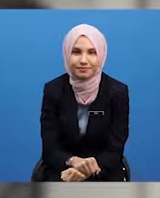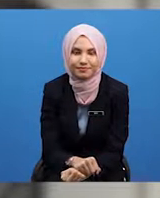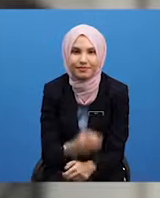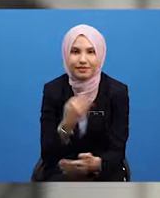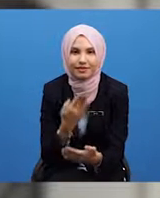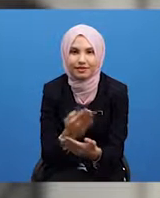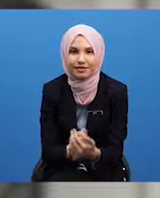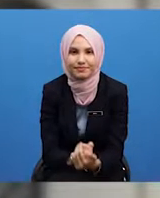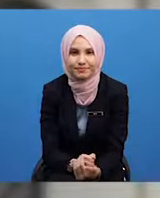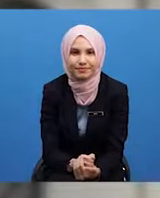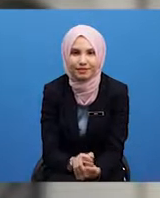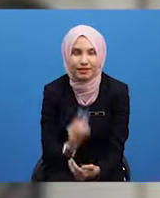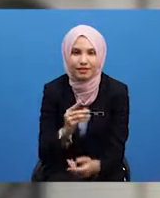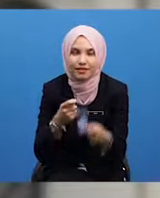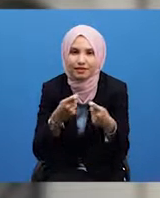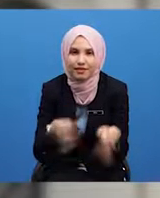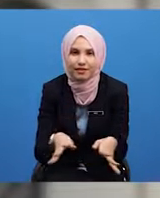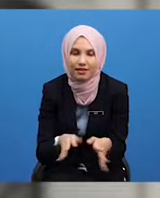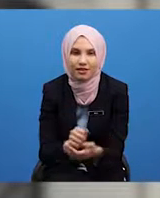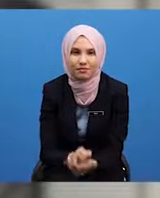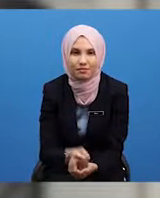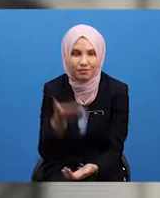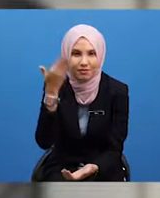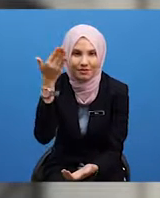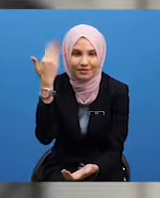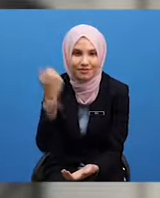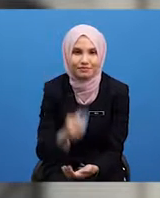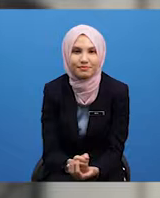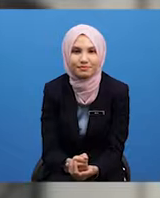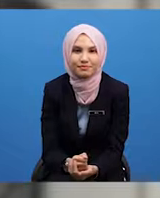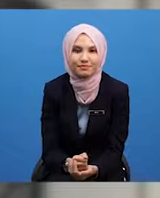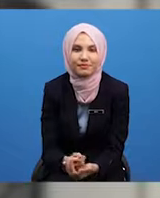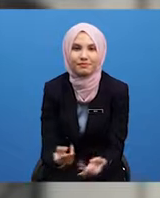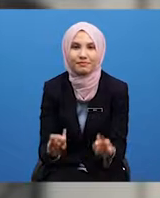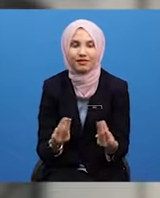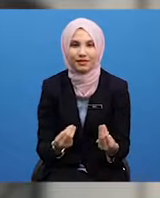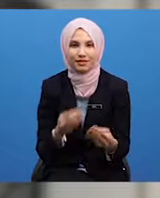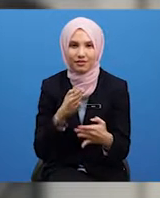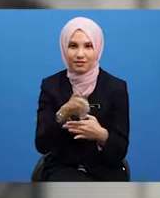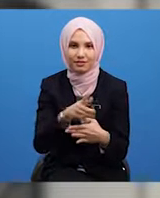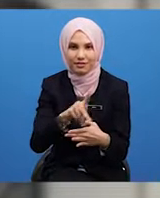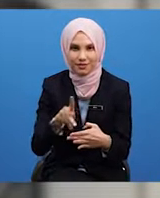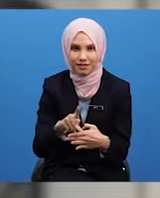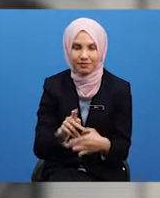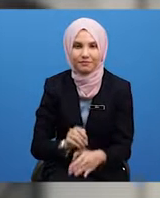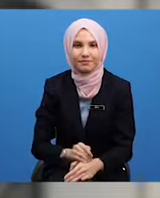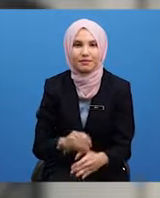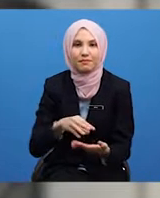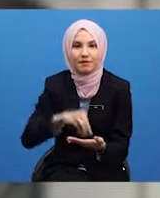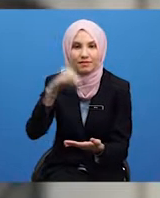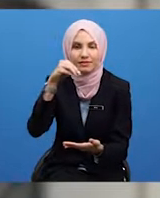Baiklah, kita telah membuat sedikit proses imbas kembali. Mari kita meneruskan pembelajaran pada episod kali